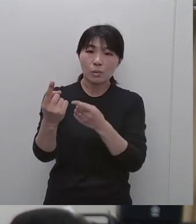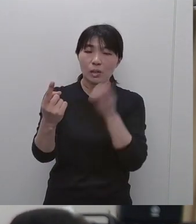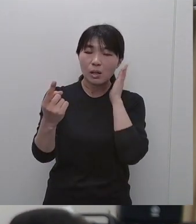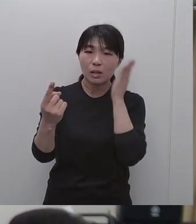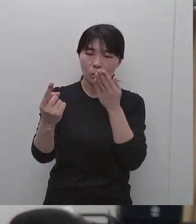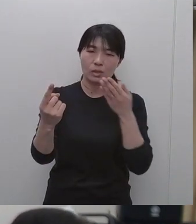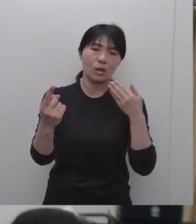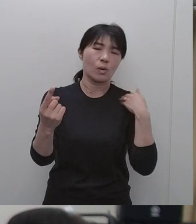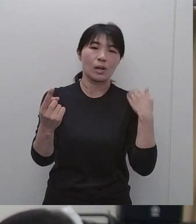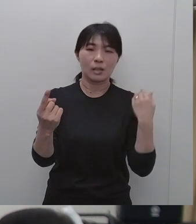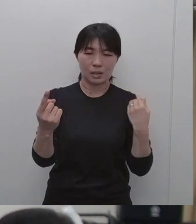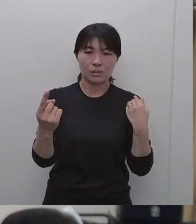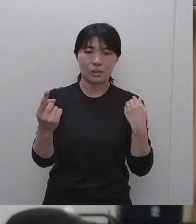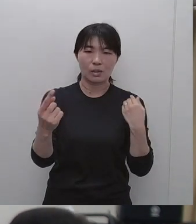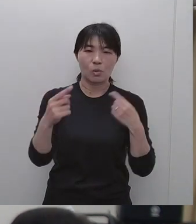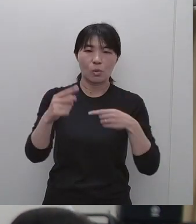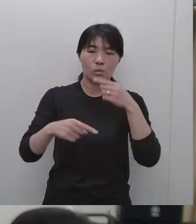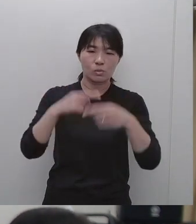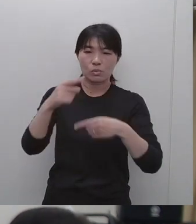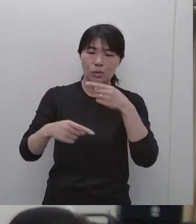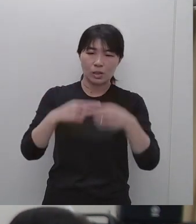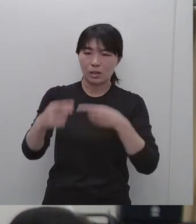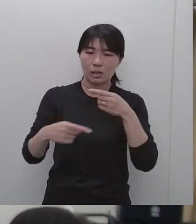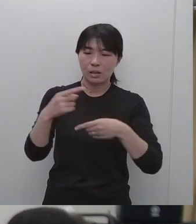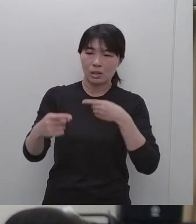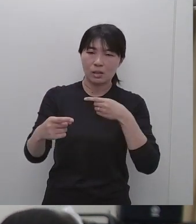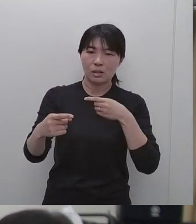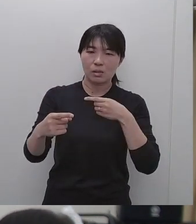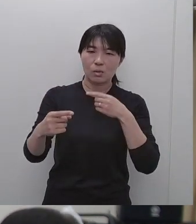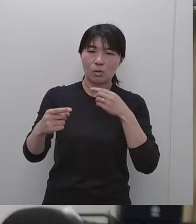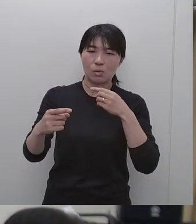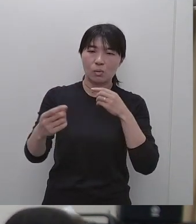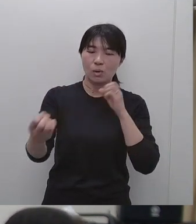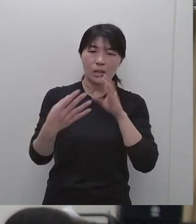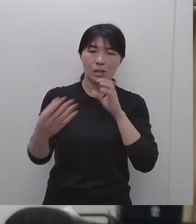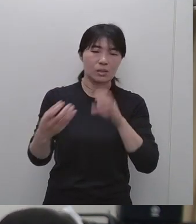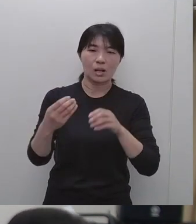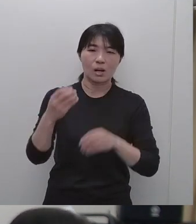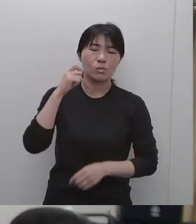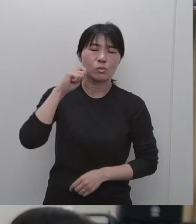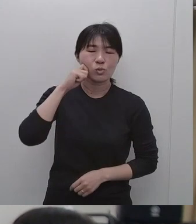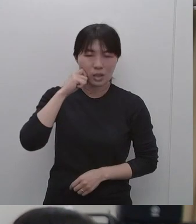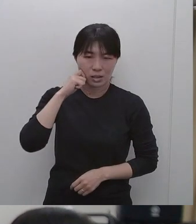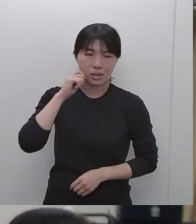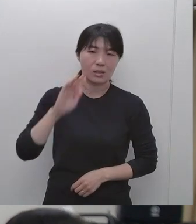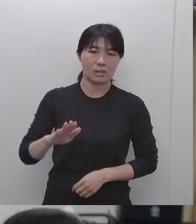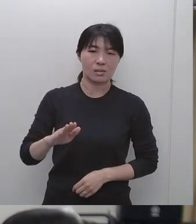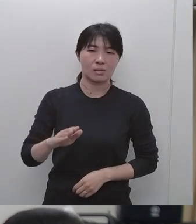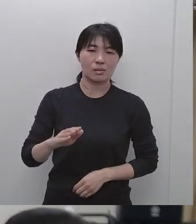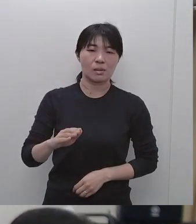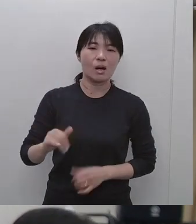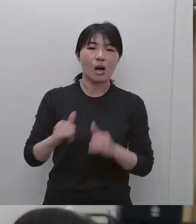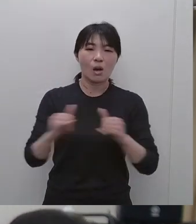がろう者だとは分からなくて、何もこう言ってあげることができなかったんですね。民生